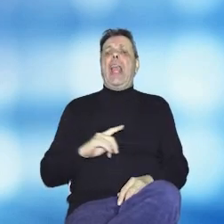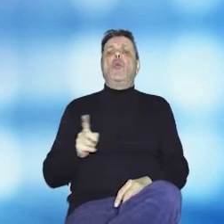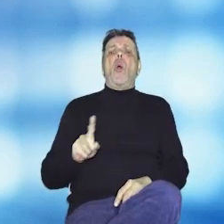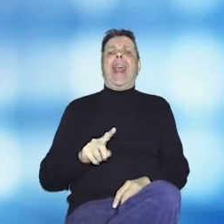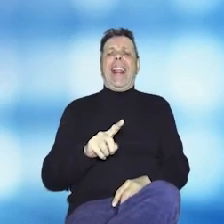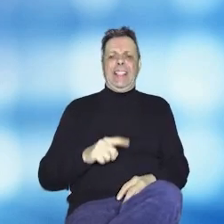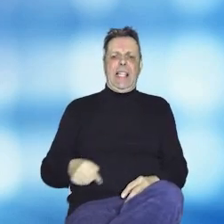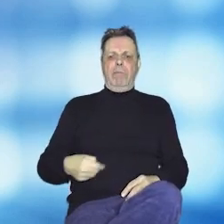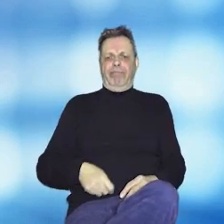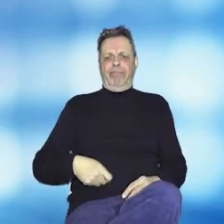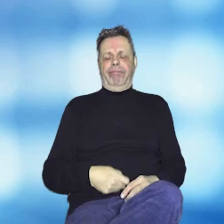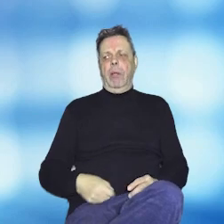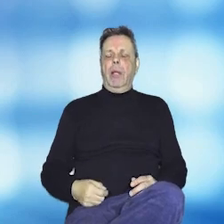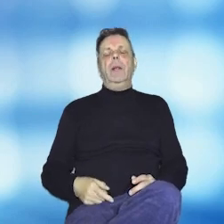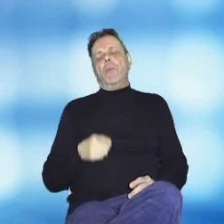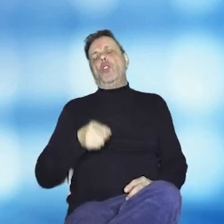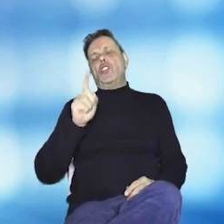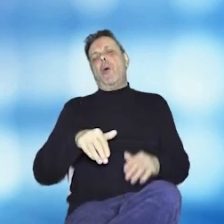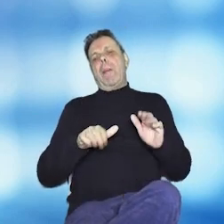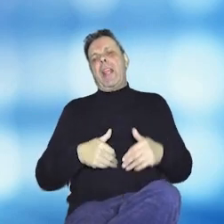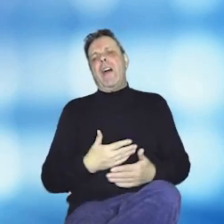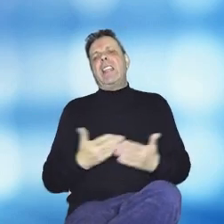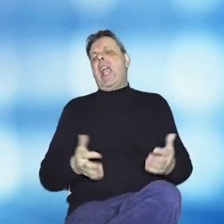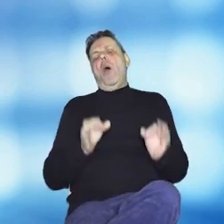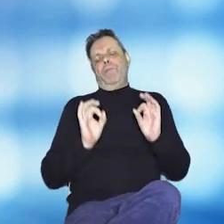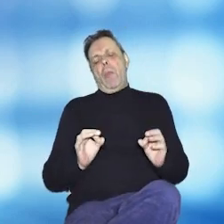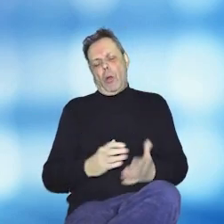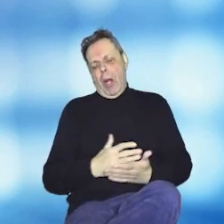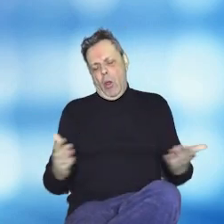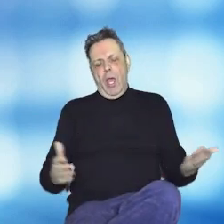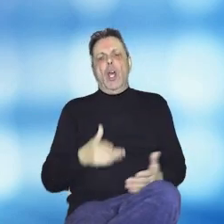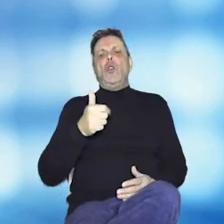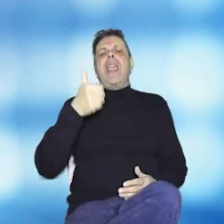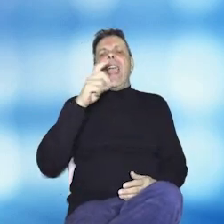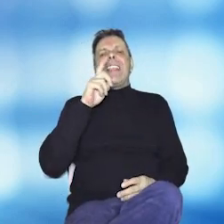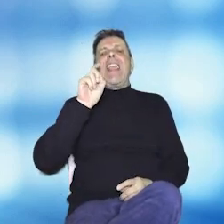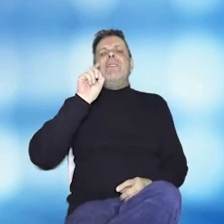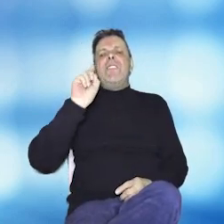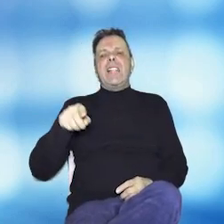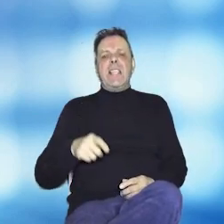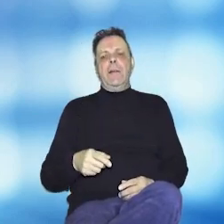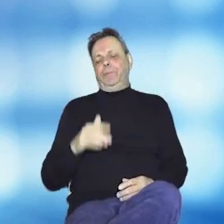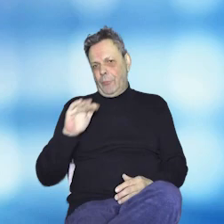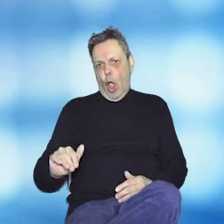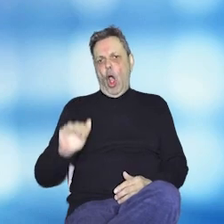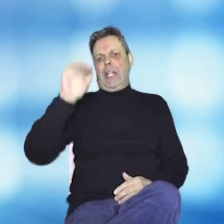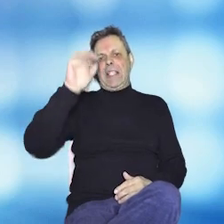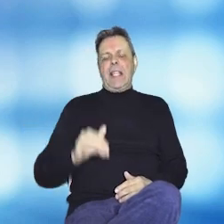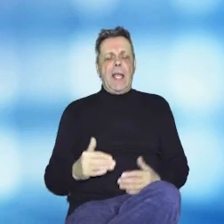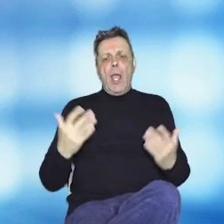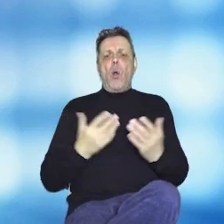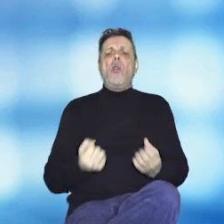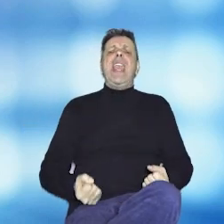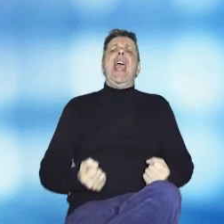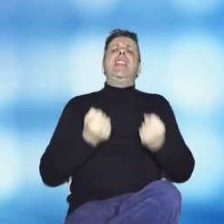Mm-hmm. Jednostavno, po meni to se mora prihvatiti kao tako da je to jedna infekcija odrastanja, jel da, koju